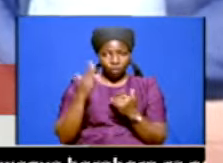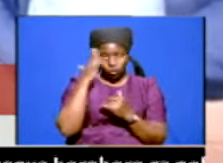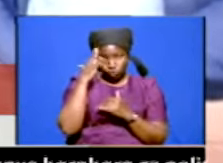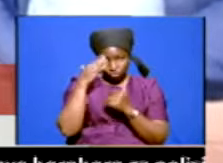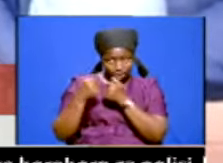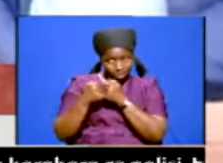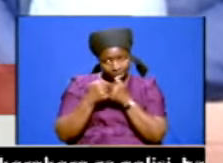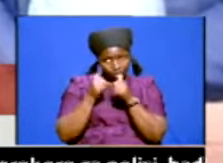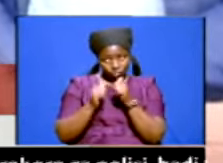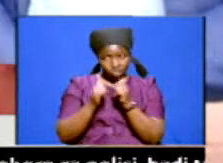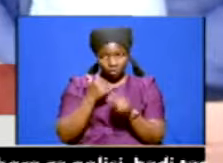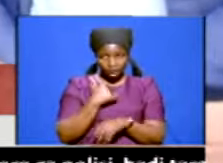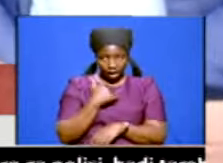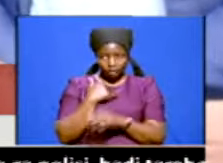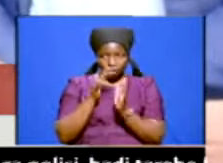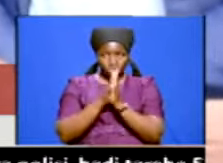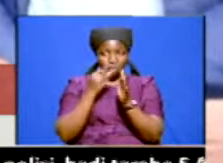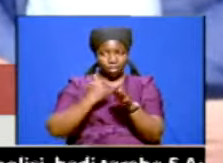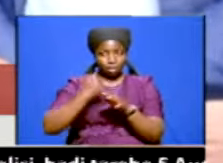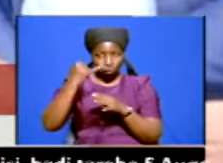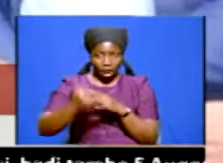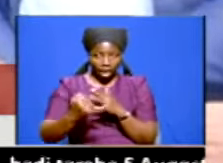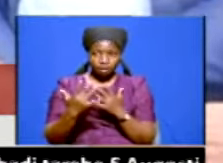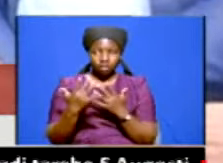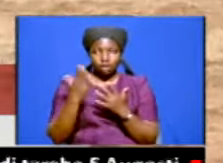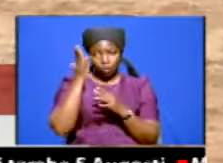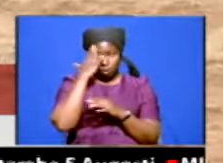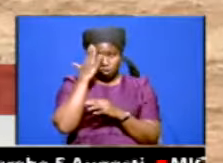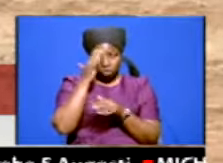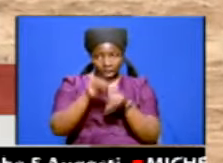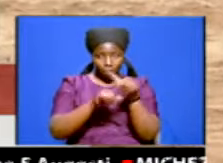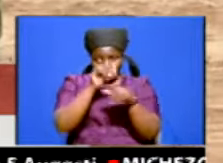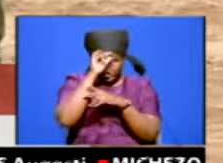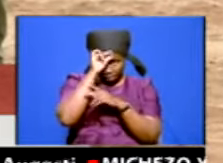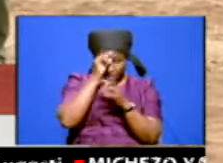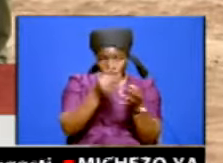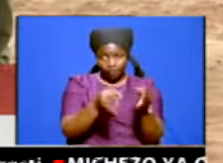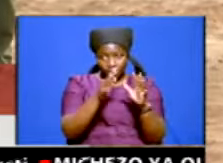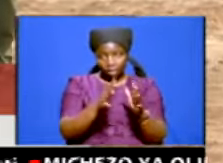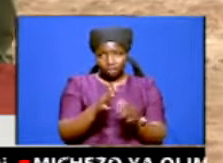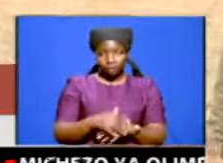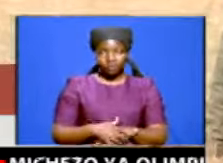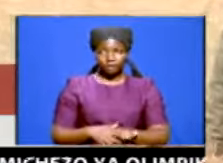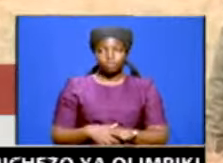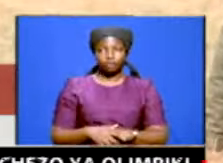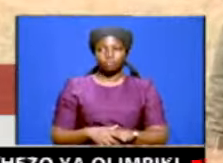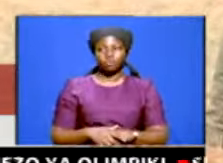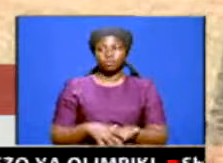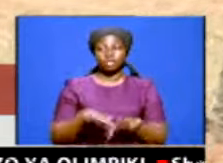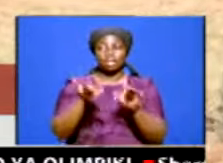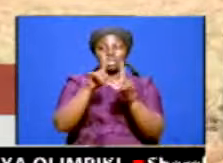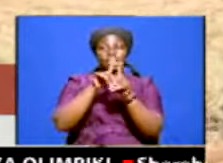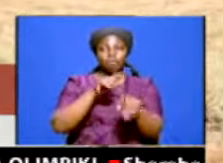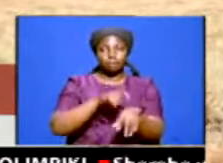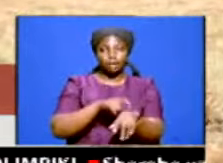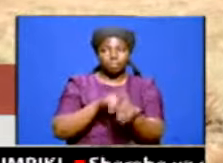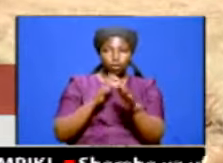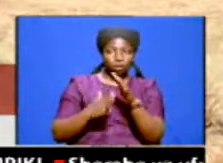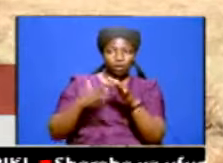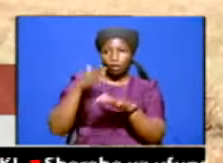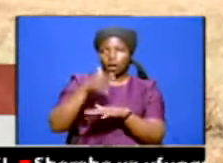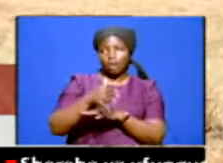insurance, you know, of government officers. Wakati huo huo, zaidi ya